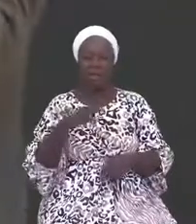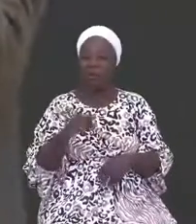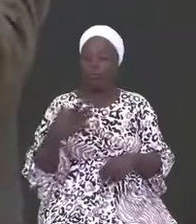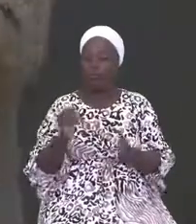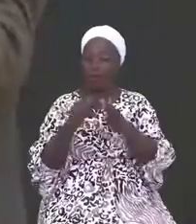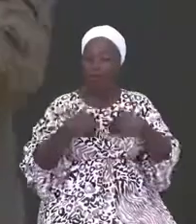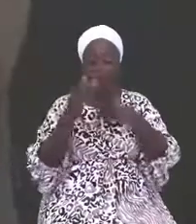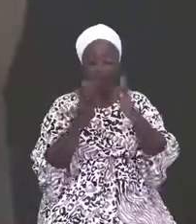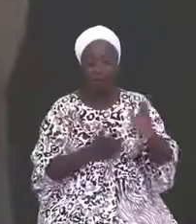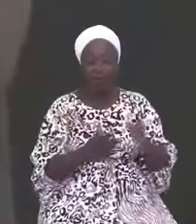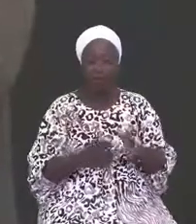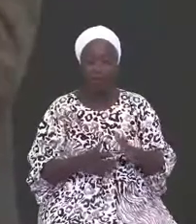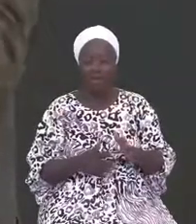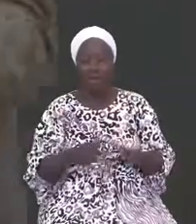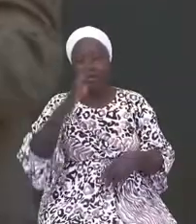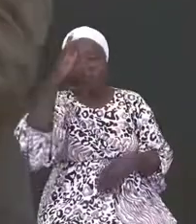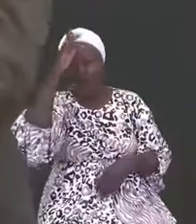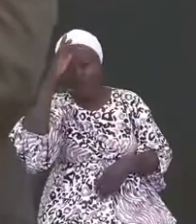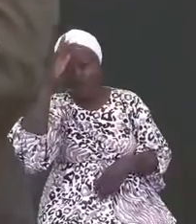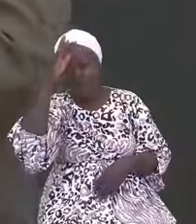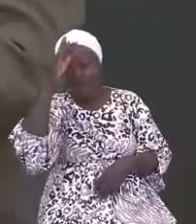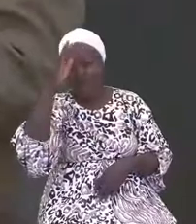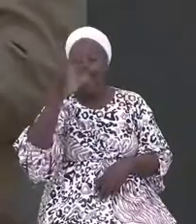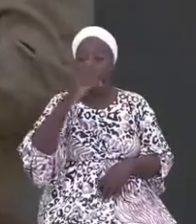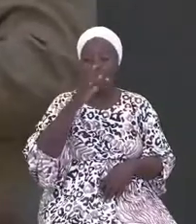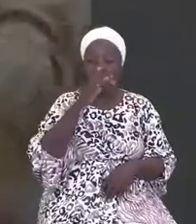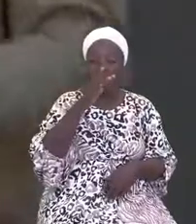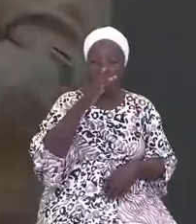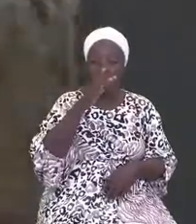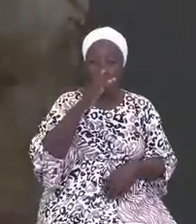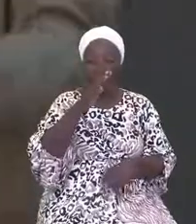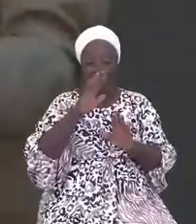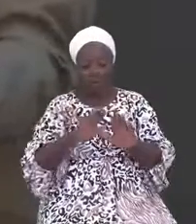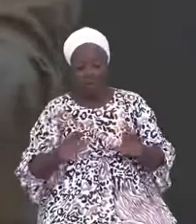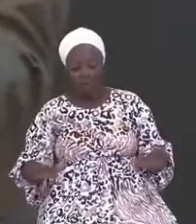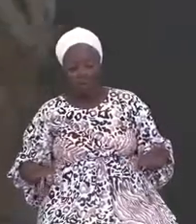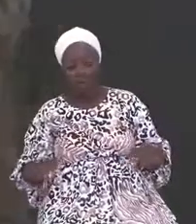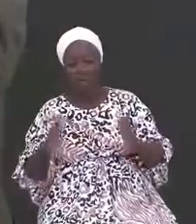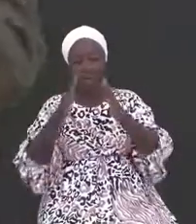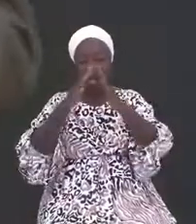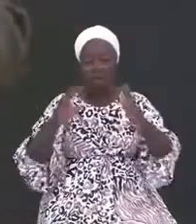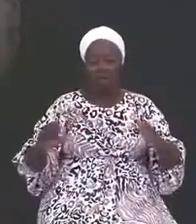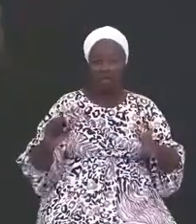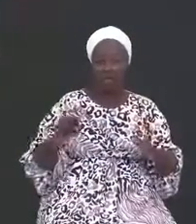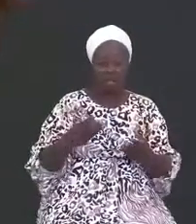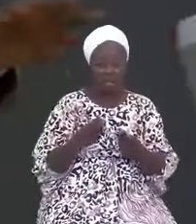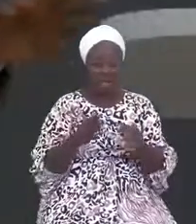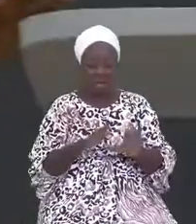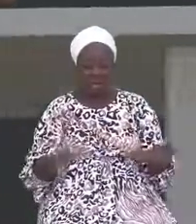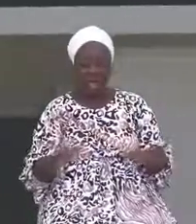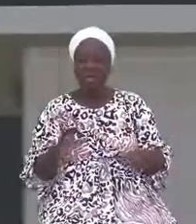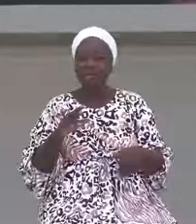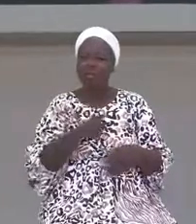la mère les enfants la maison les terres il y a pas des choses pécheres mais si tu